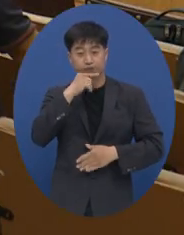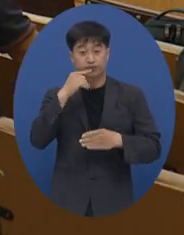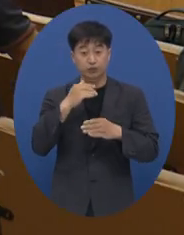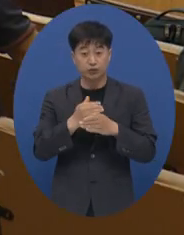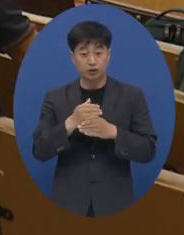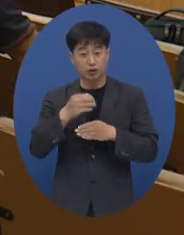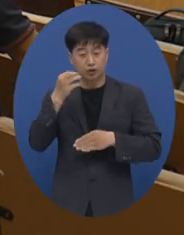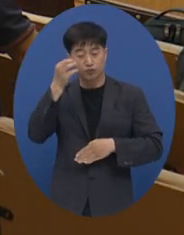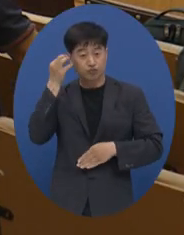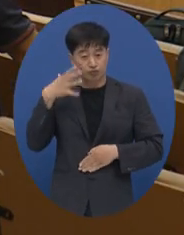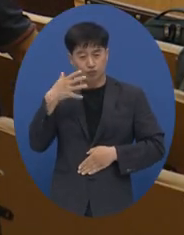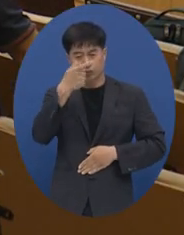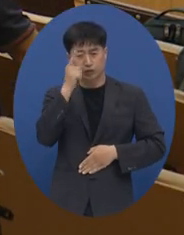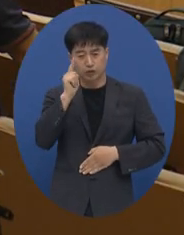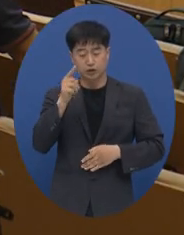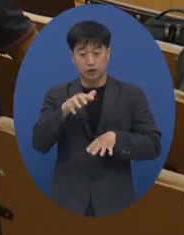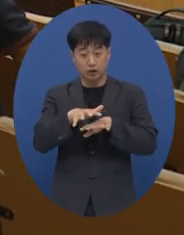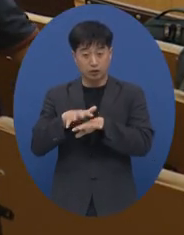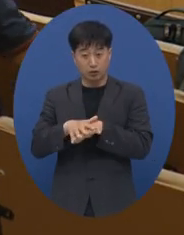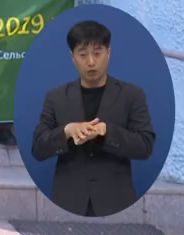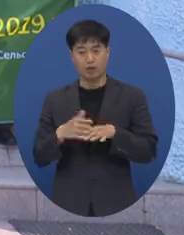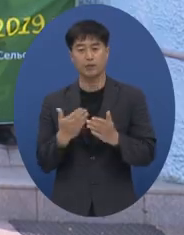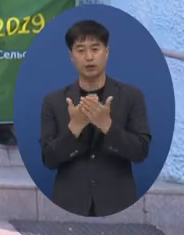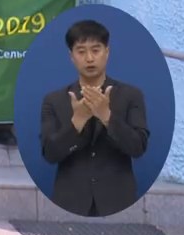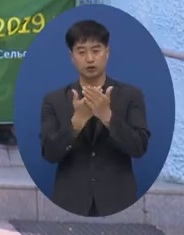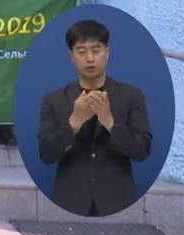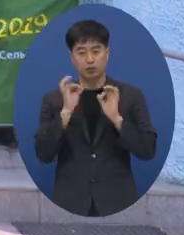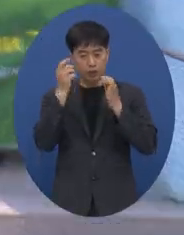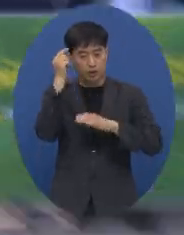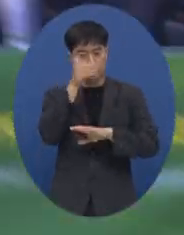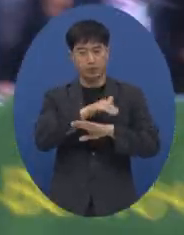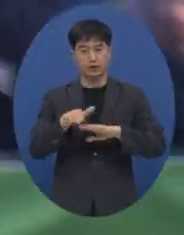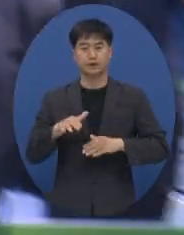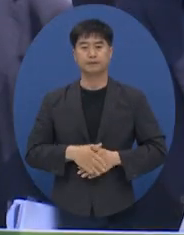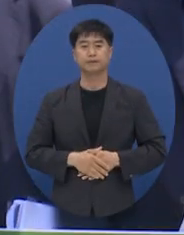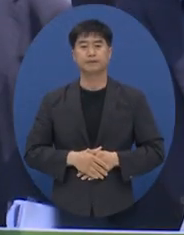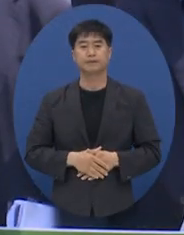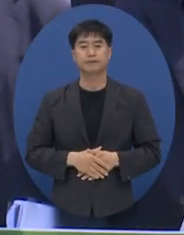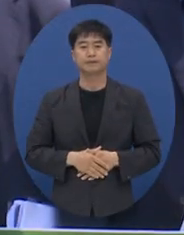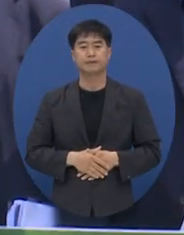네트워크를 활성화하는 데 힘쓸 계획입니다. 경기주TV 김태희입니다.